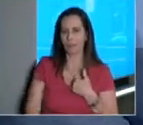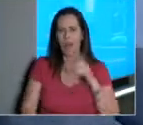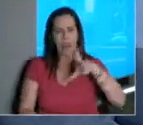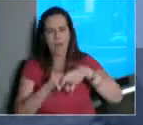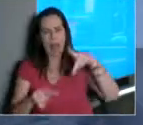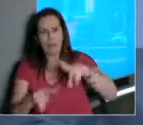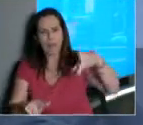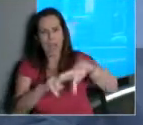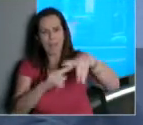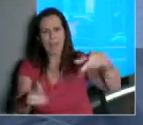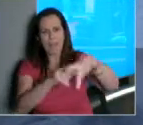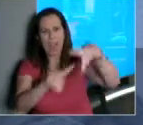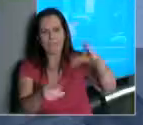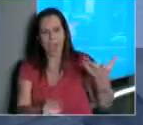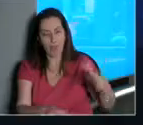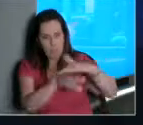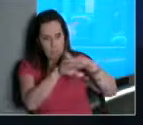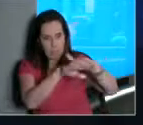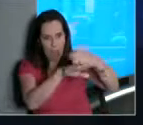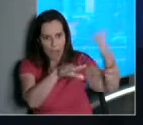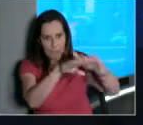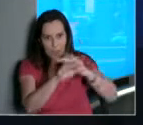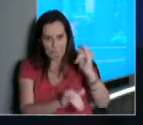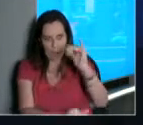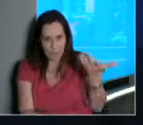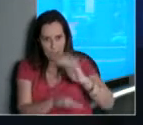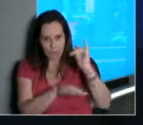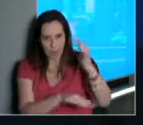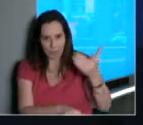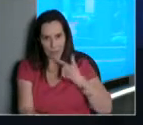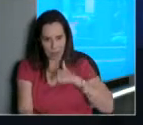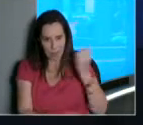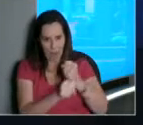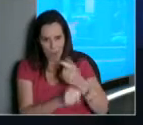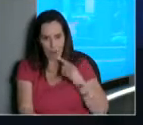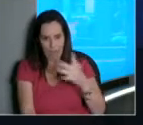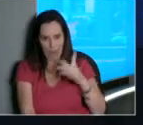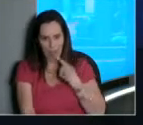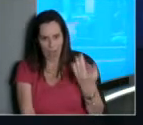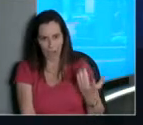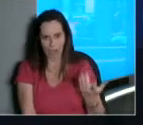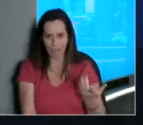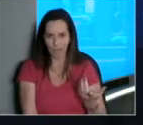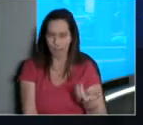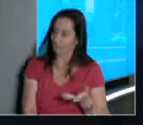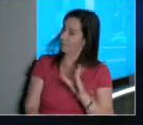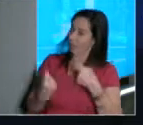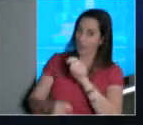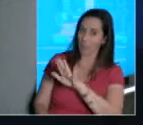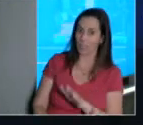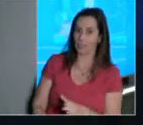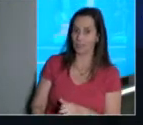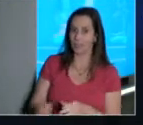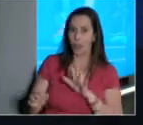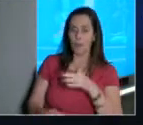זה מעניין אותי. סליחה, מה זה? תגידי לי מה להגיד ומה להגיד. לא יאמן, אני פשוט